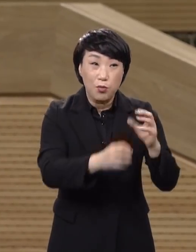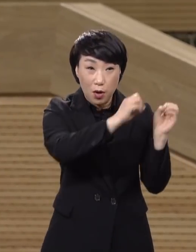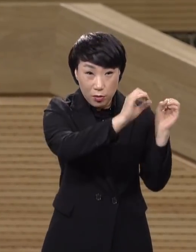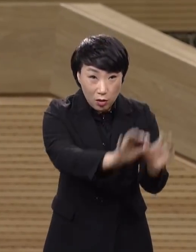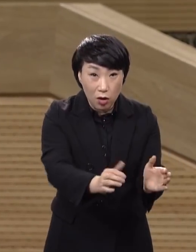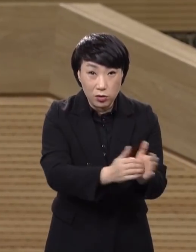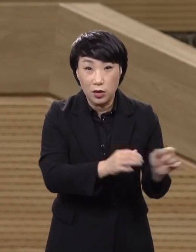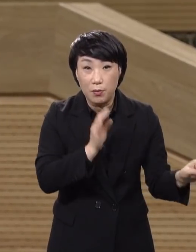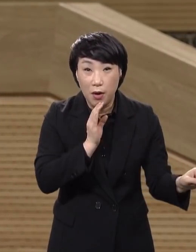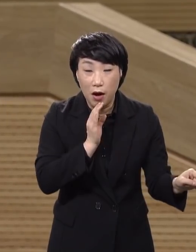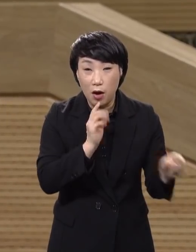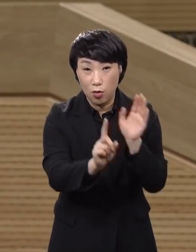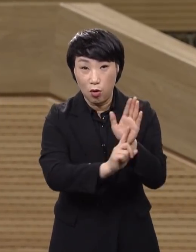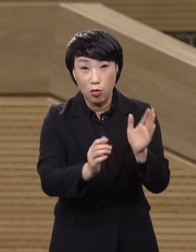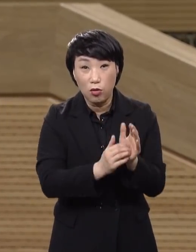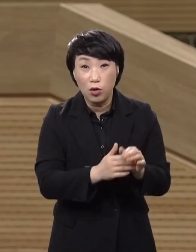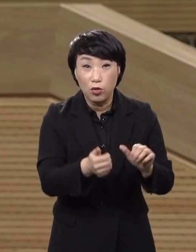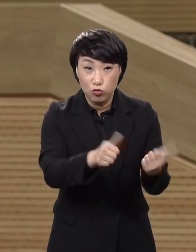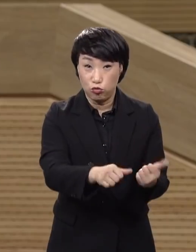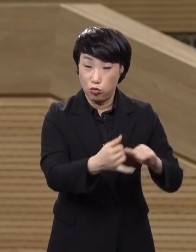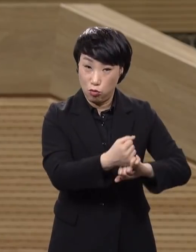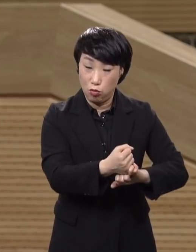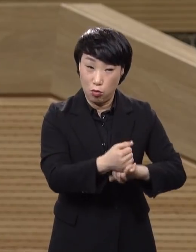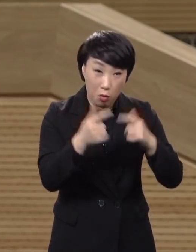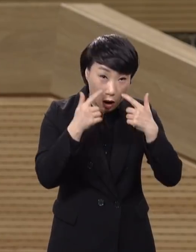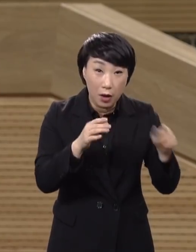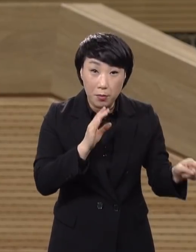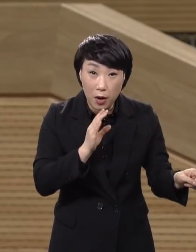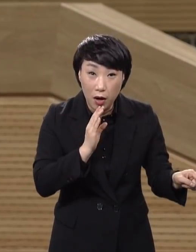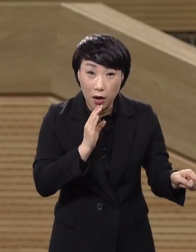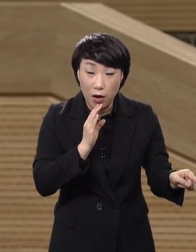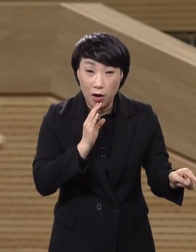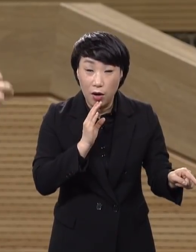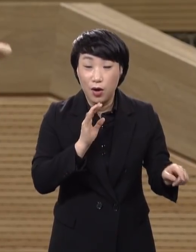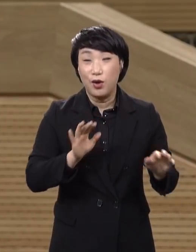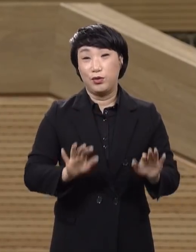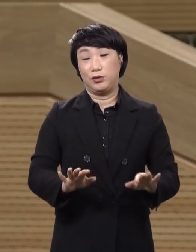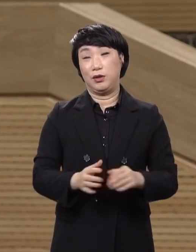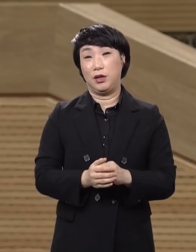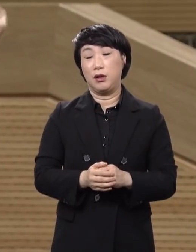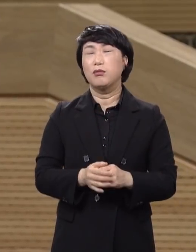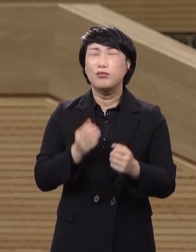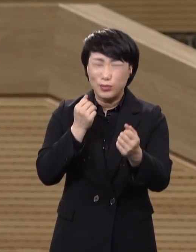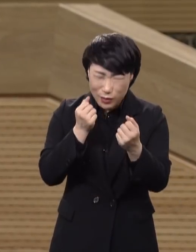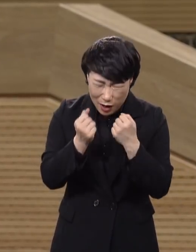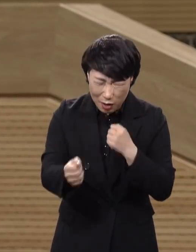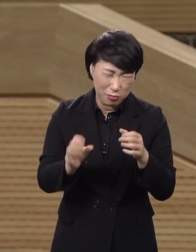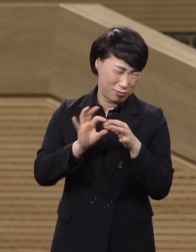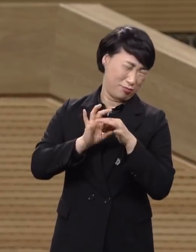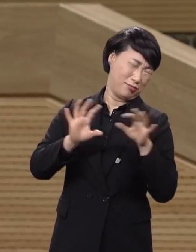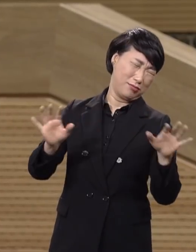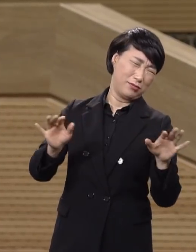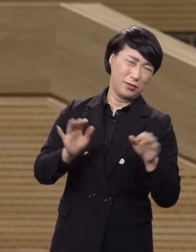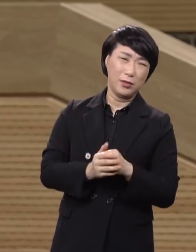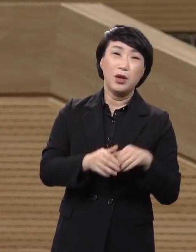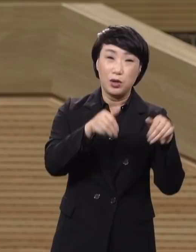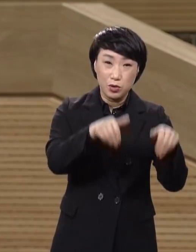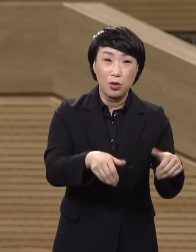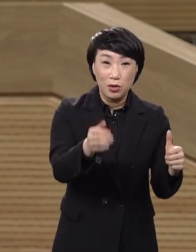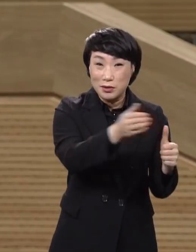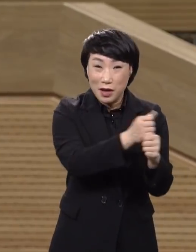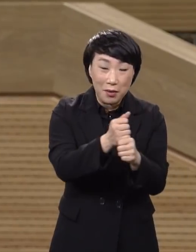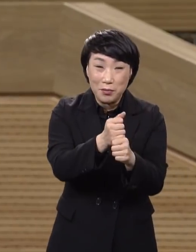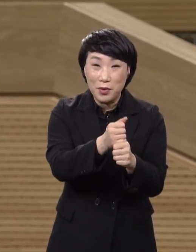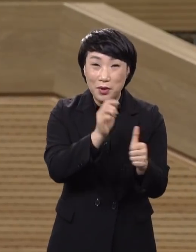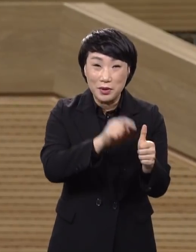집어던진다. 꼭 죽어야 합니다. 꼭 죽어야 합니다. 그럼에도 불구하고 포로로